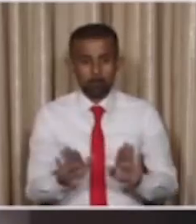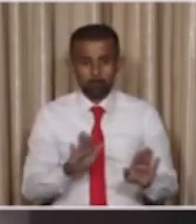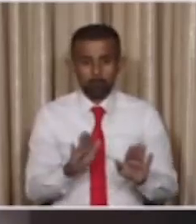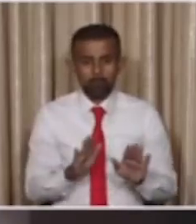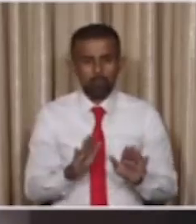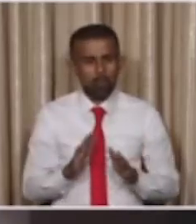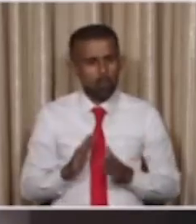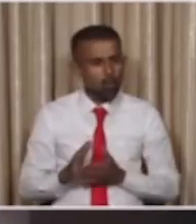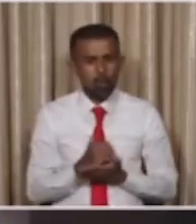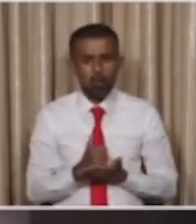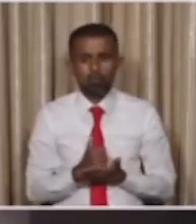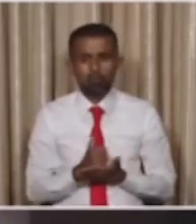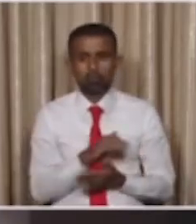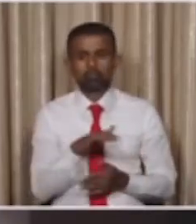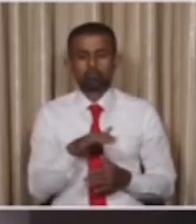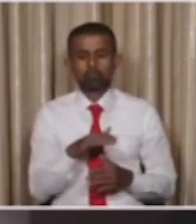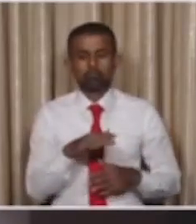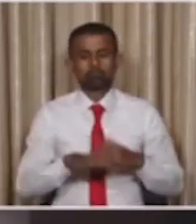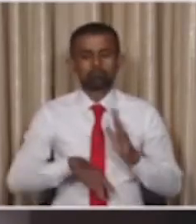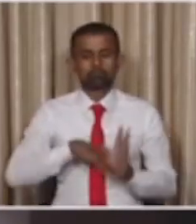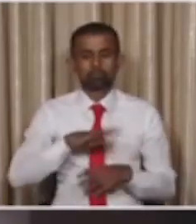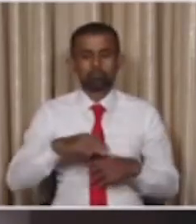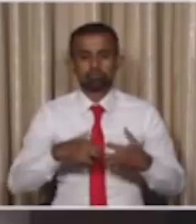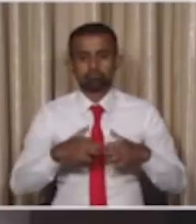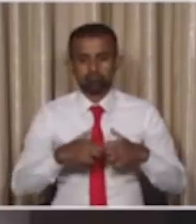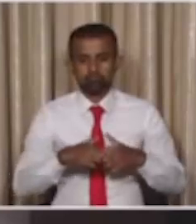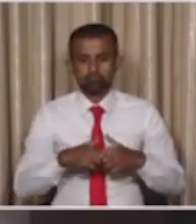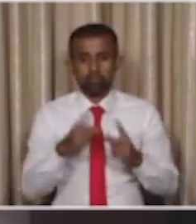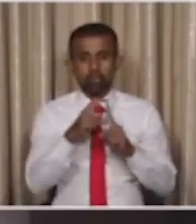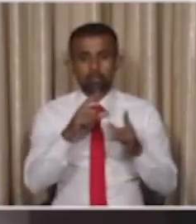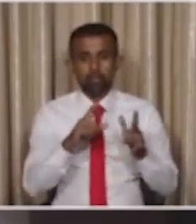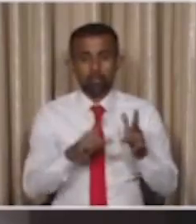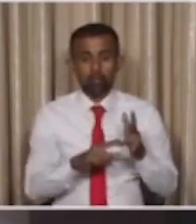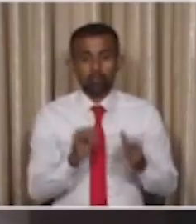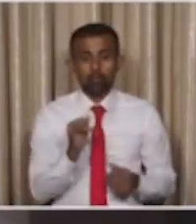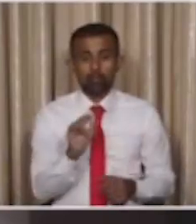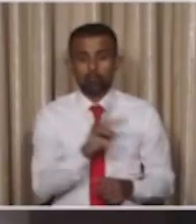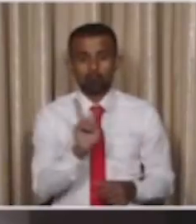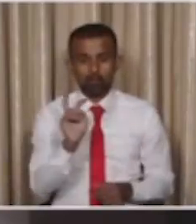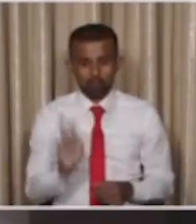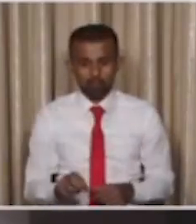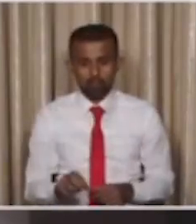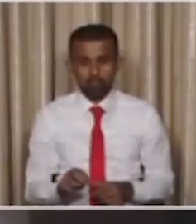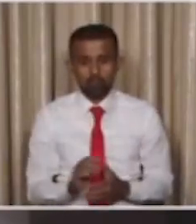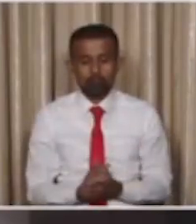හැම ශේෂ්ත්‍රයක්ම බරපතල අර්බුදයකට ලක් වෙලා සංවර්ධන නිලධාරීන් 22,000ක්